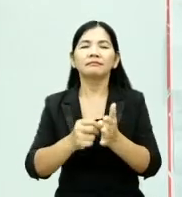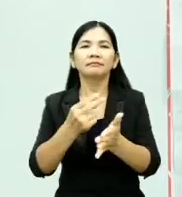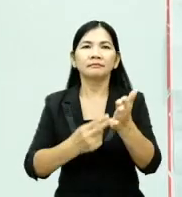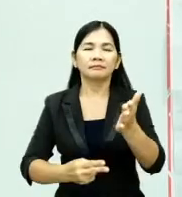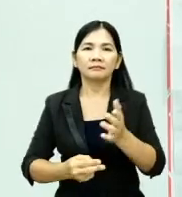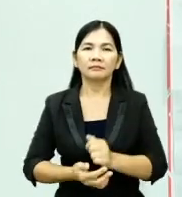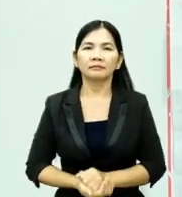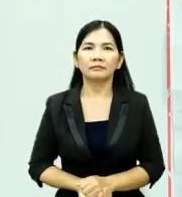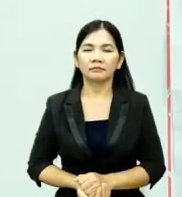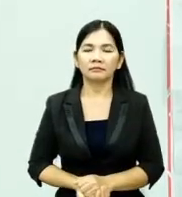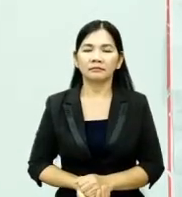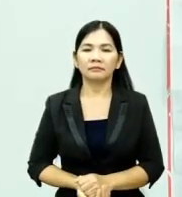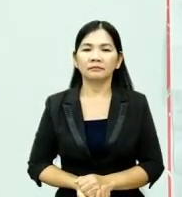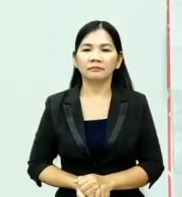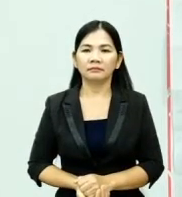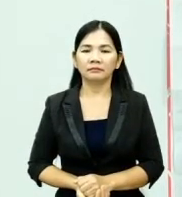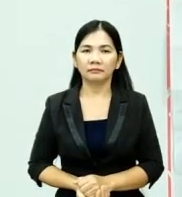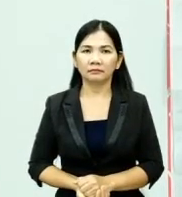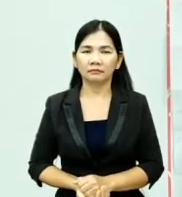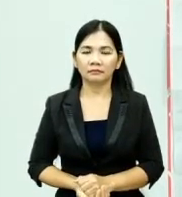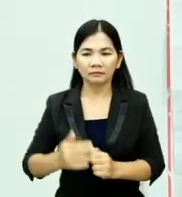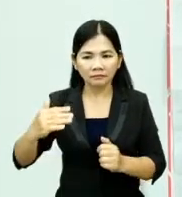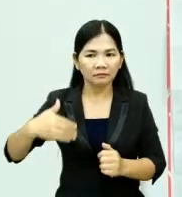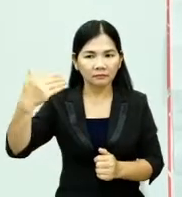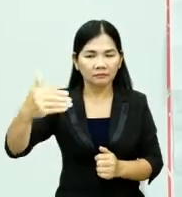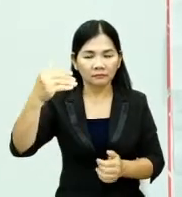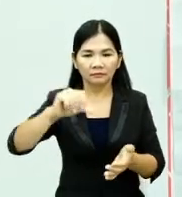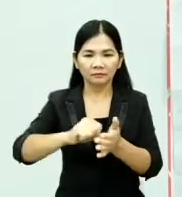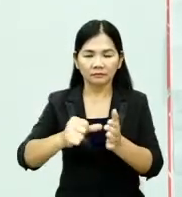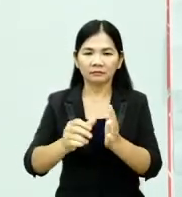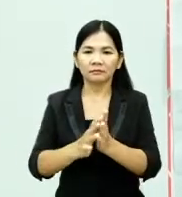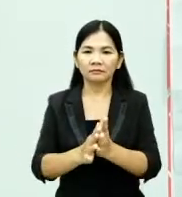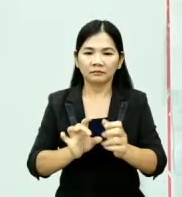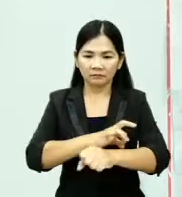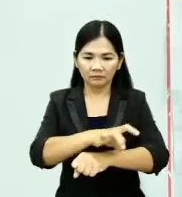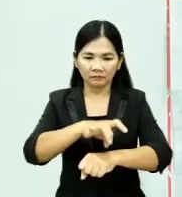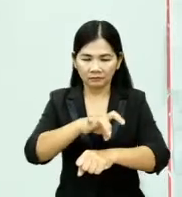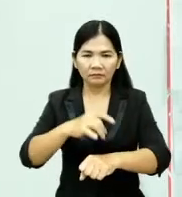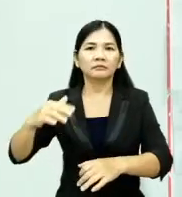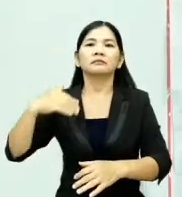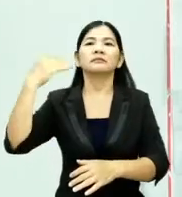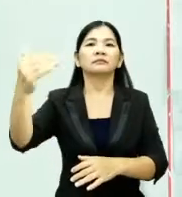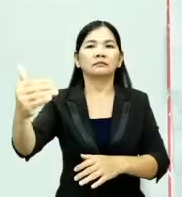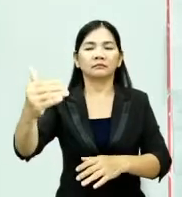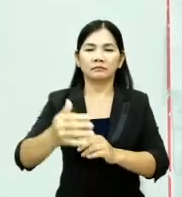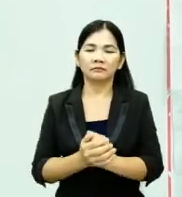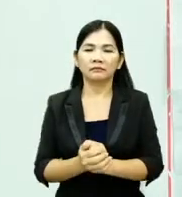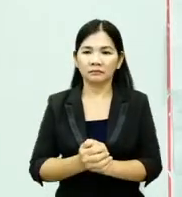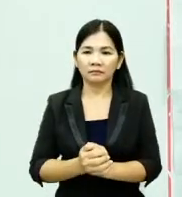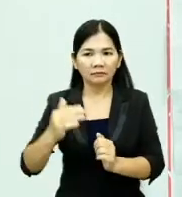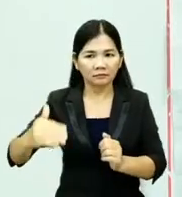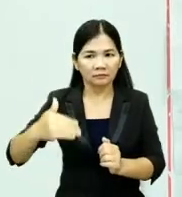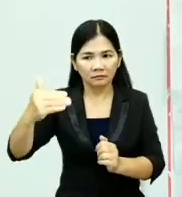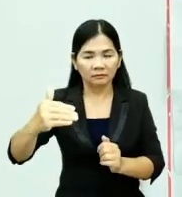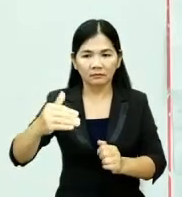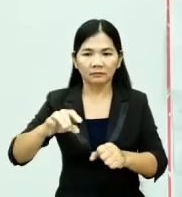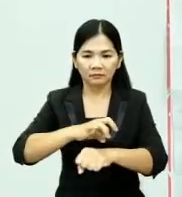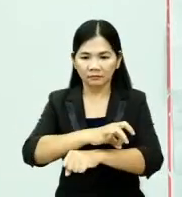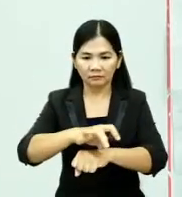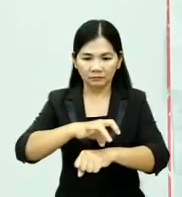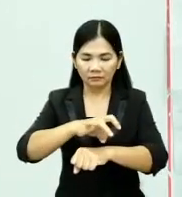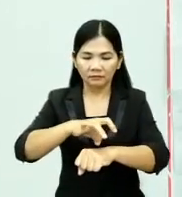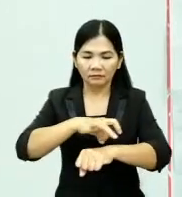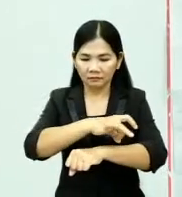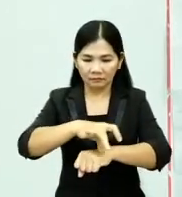ạ chà ăn nà cột cứ miên này tha pê khẳng mộc nó sẽ làm đầu tiên á là cốt cứ miền này